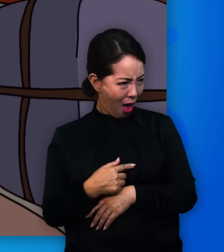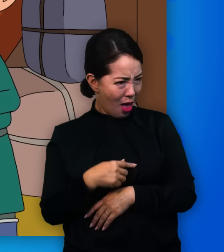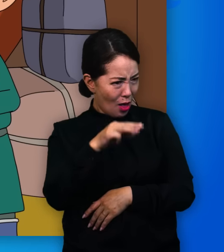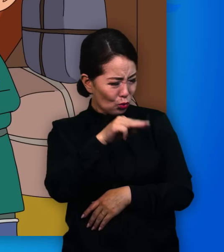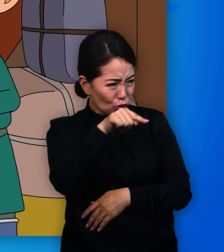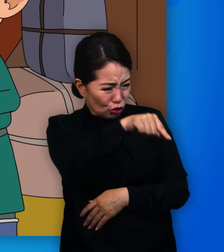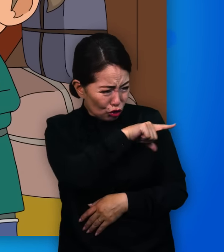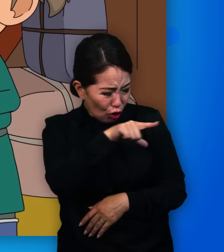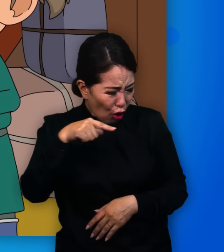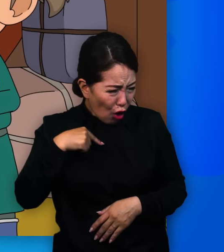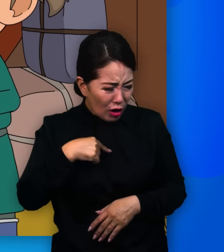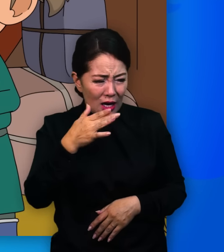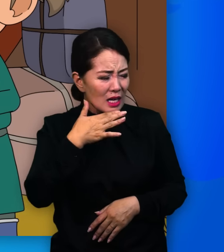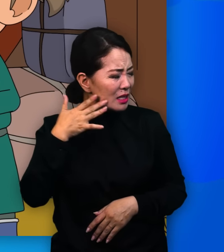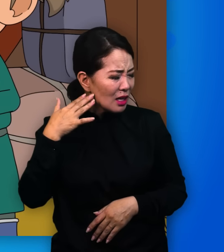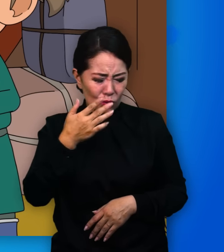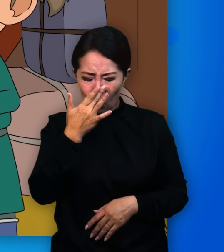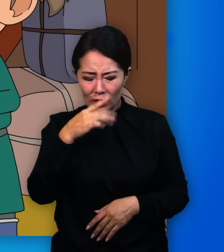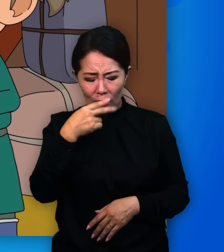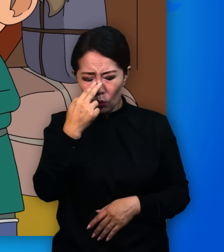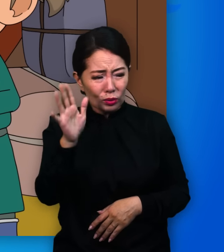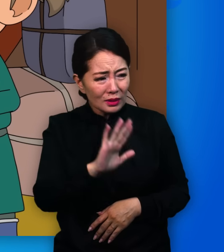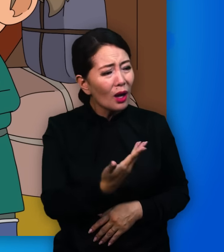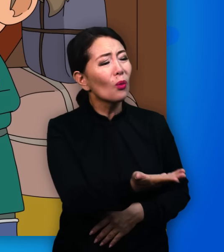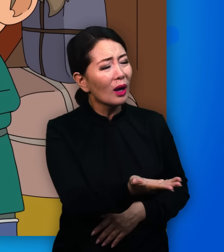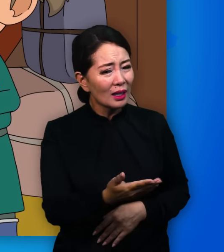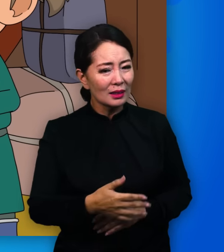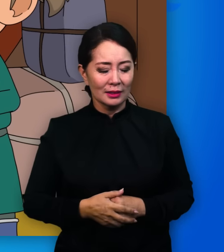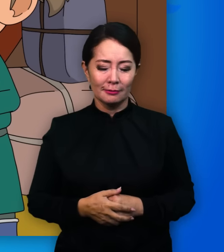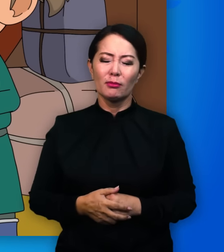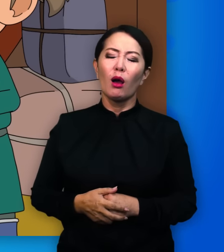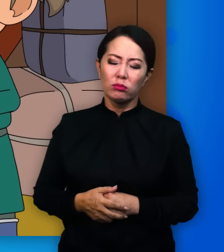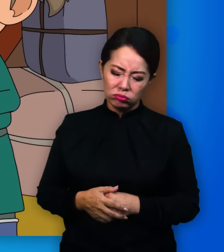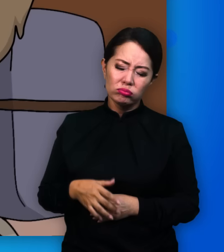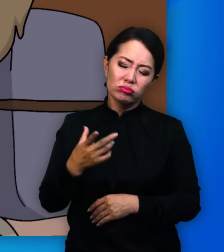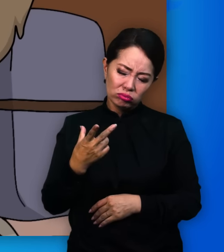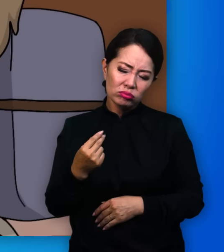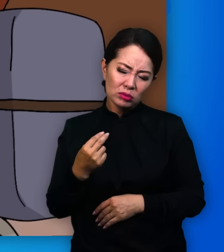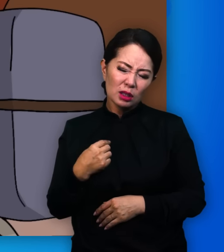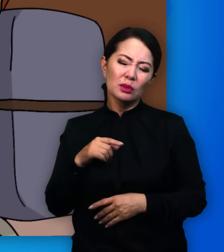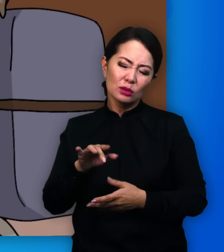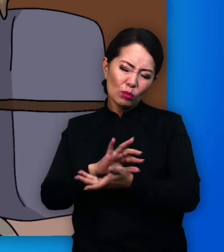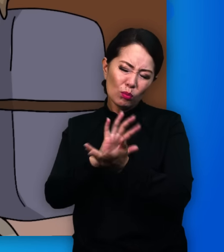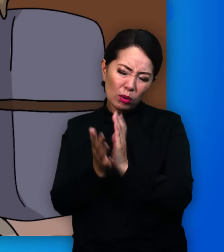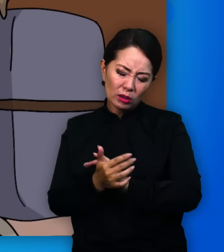юм уу? Яа, тунхаа амар сэтгэж байна.